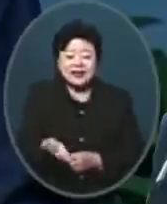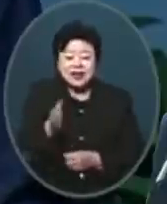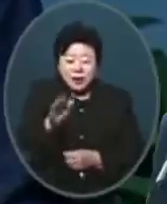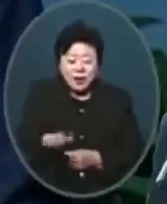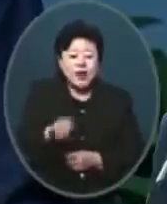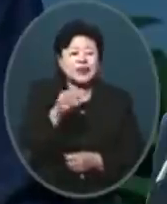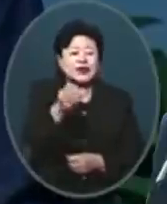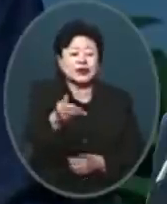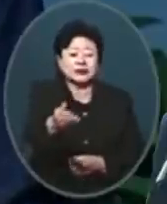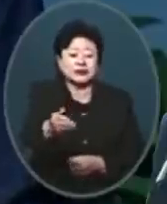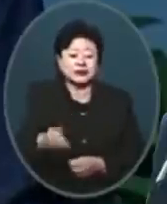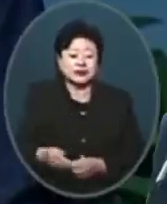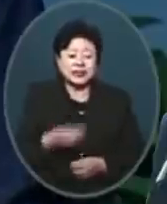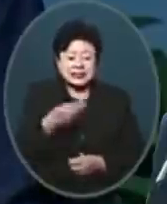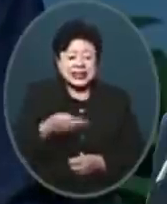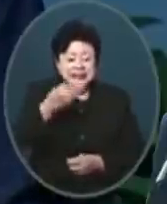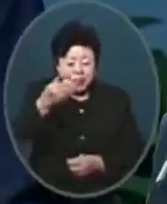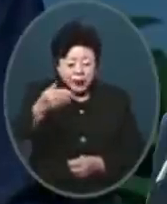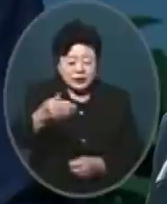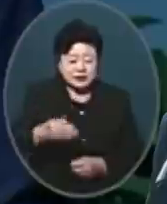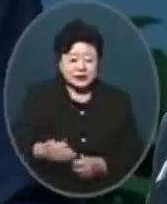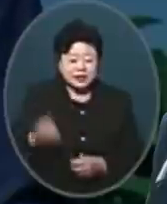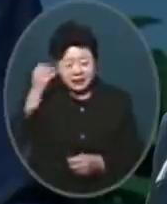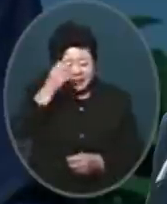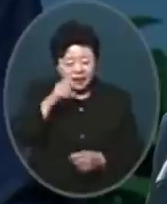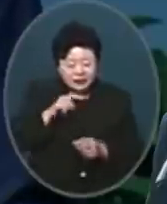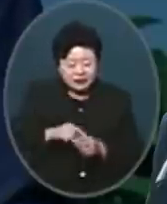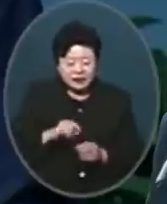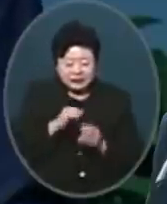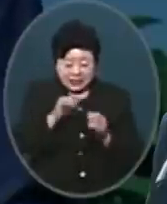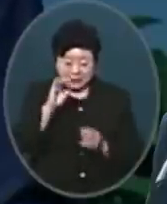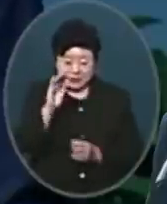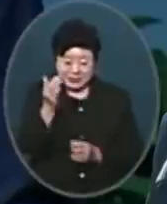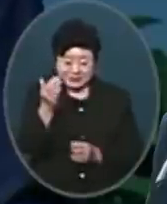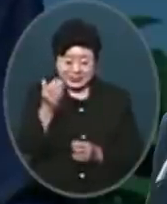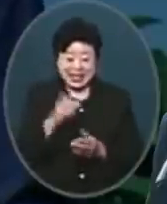그러면 여러분은 4차원의 영적 사람이 된 것입니다.